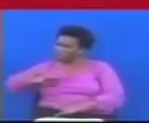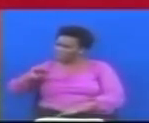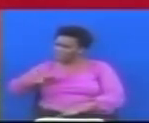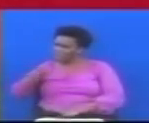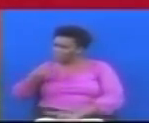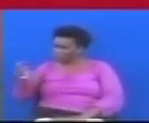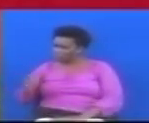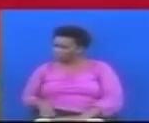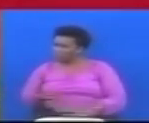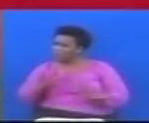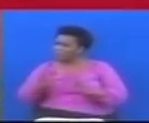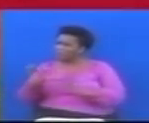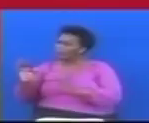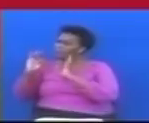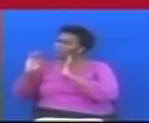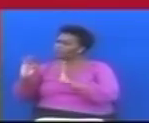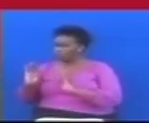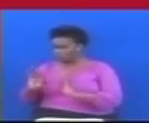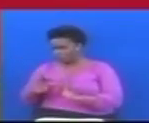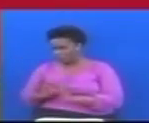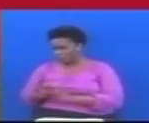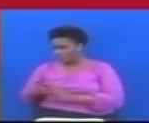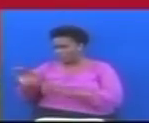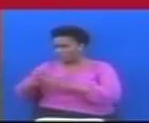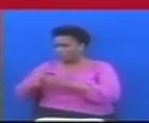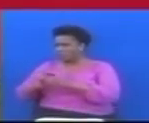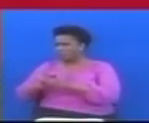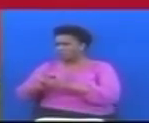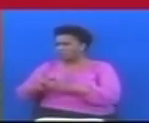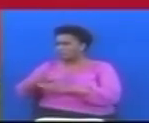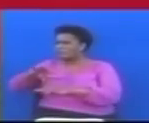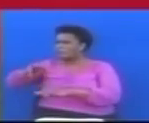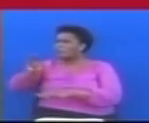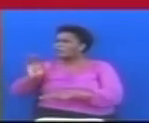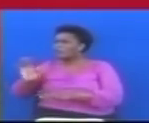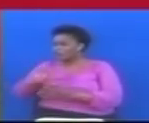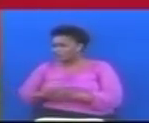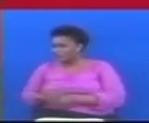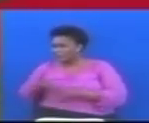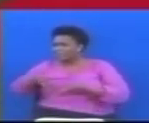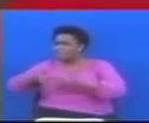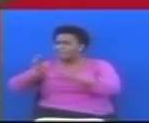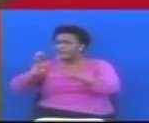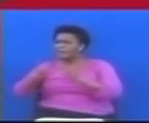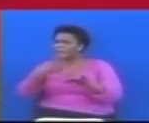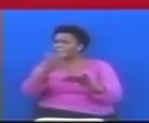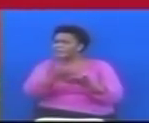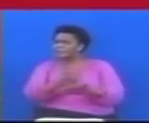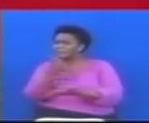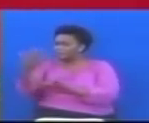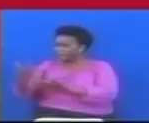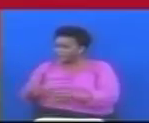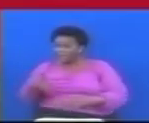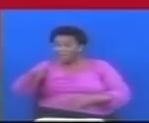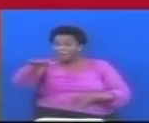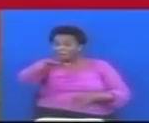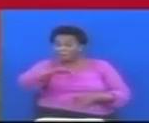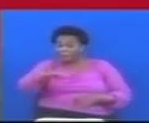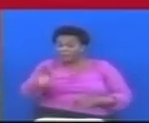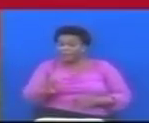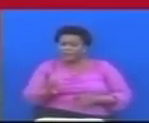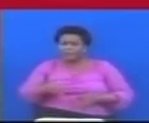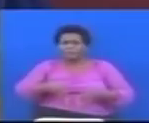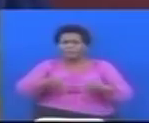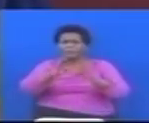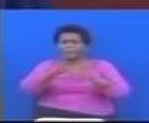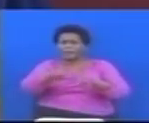maana ya mkoa wa Mara jipanga vizuri kwamba barabara nyingi sasa tutafungua maeneo wananchi walikuwa na shida, sasa neema inakuja. Asante